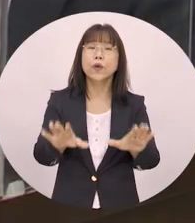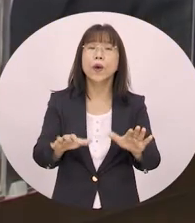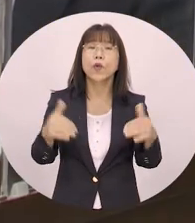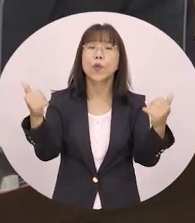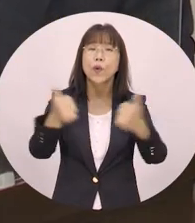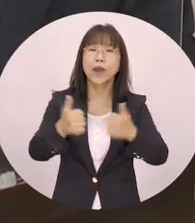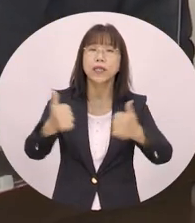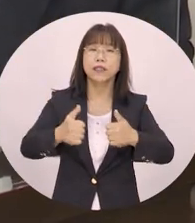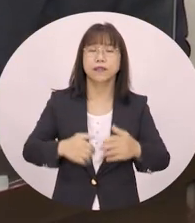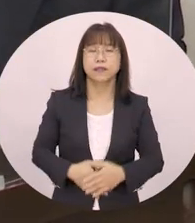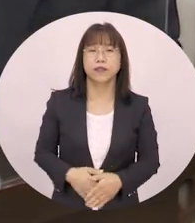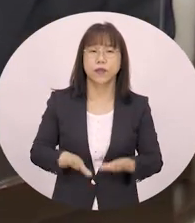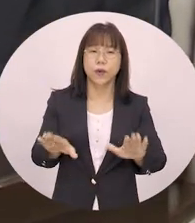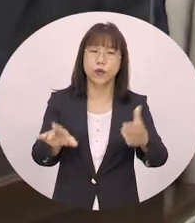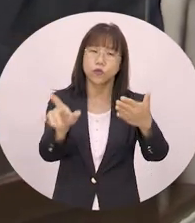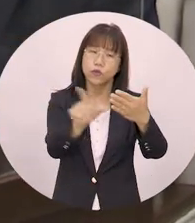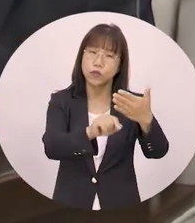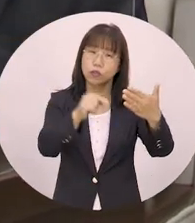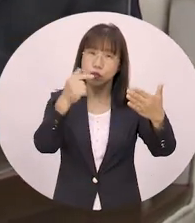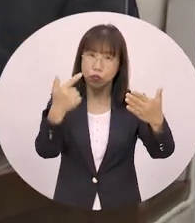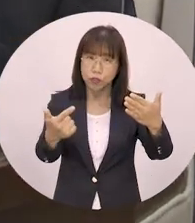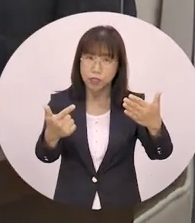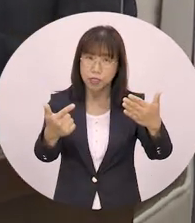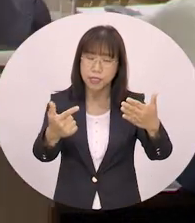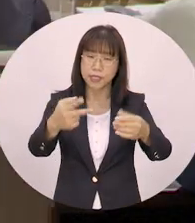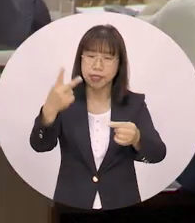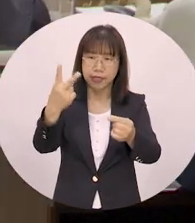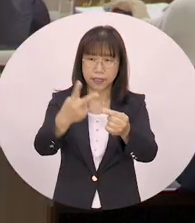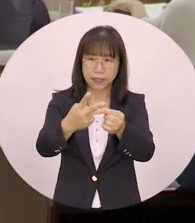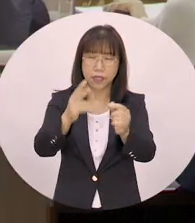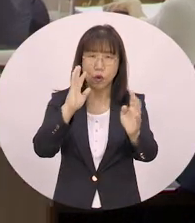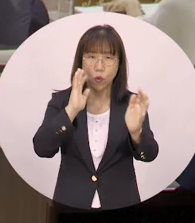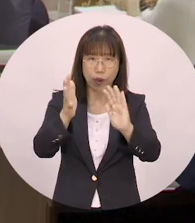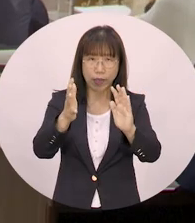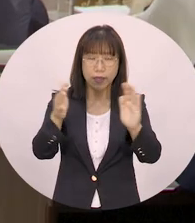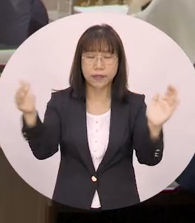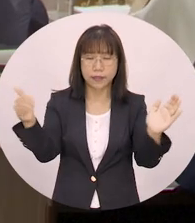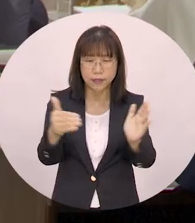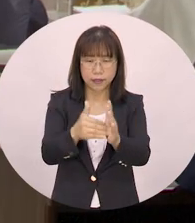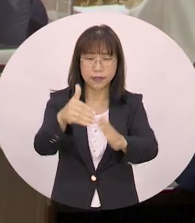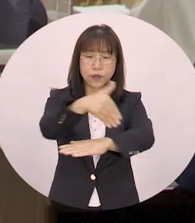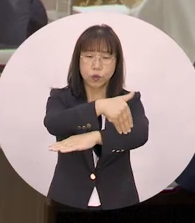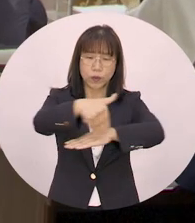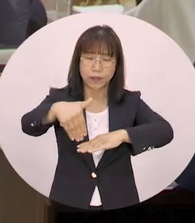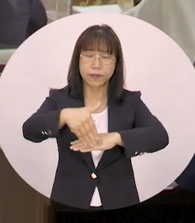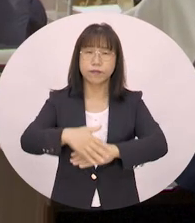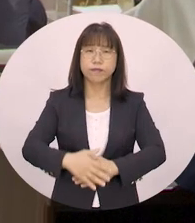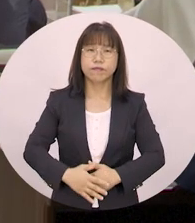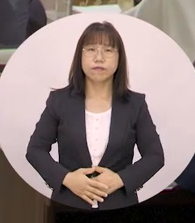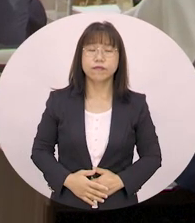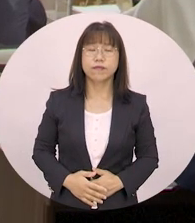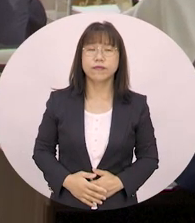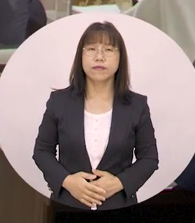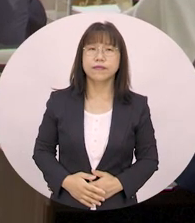한편 이번 제 281회 임시회 는 오는 9월 6일 2차 본회의 로 마무리 될 예정입니다